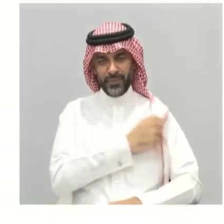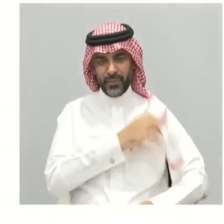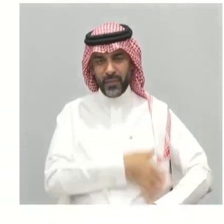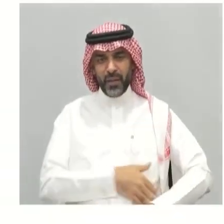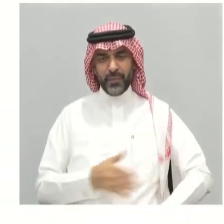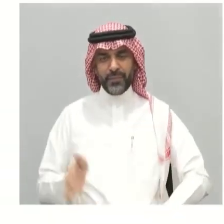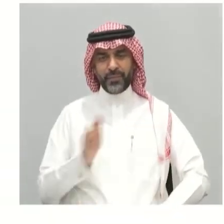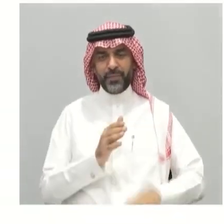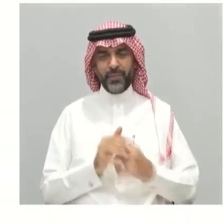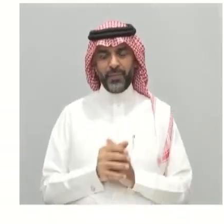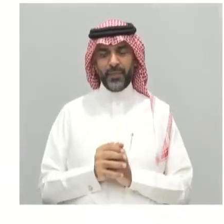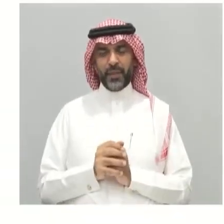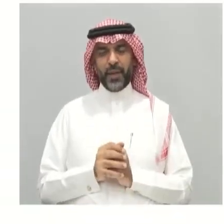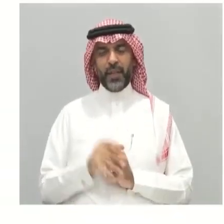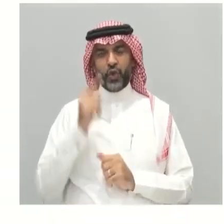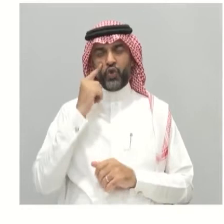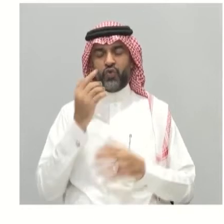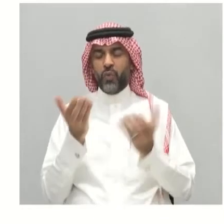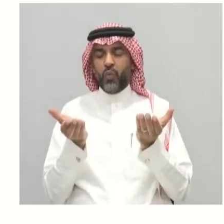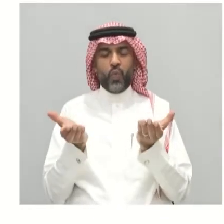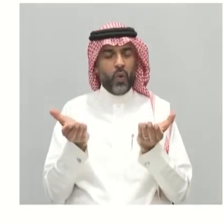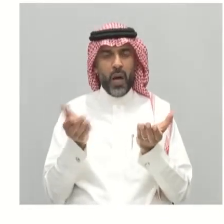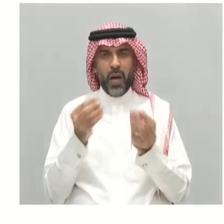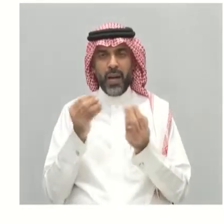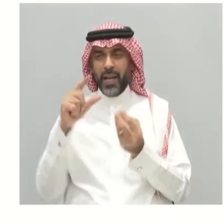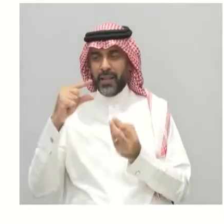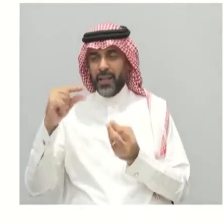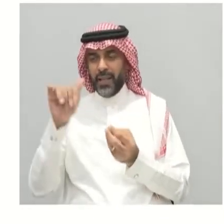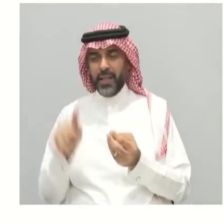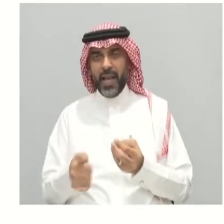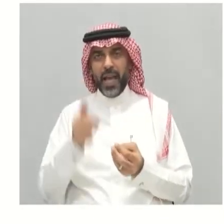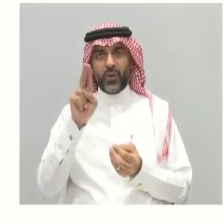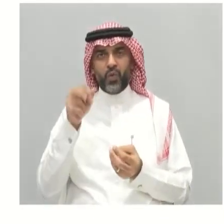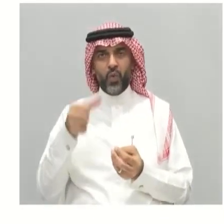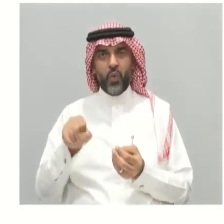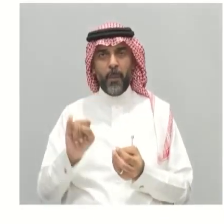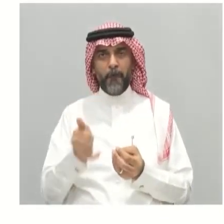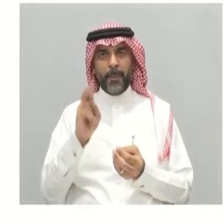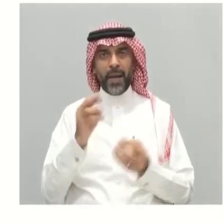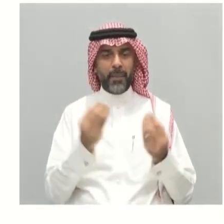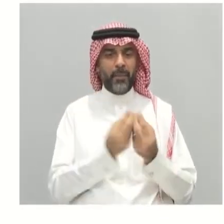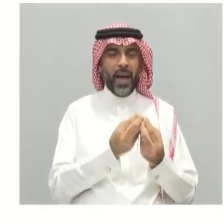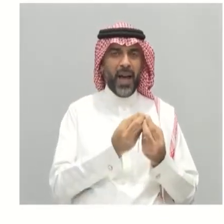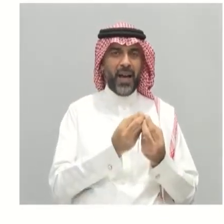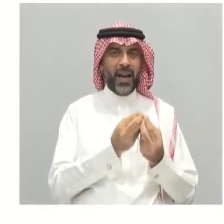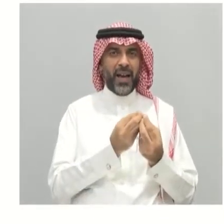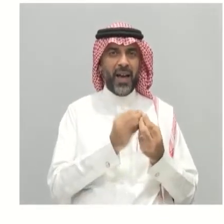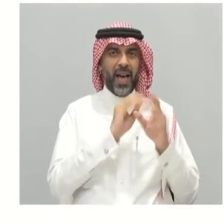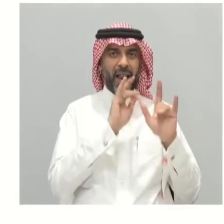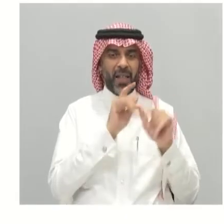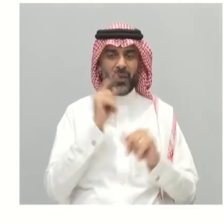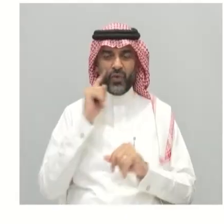هنا لدينا بعض او مقارنه ما بين اديتهمات والطحالب الخضراء نبدا فديهما